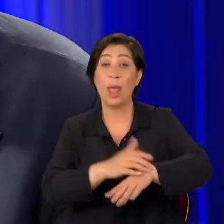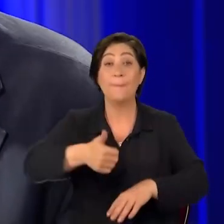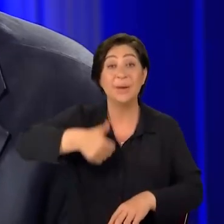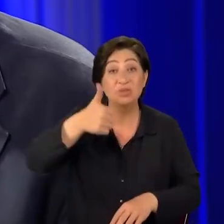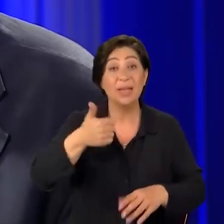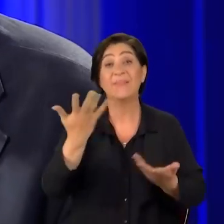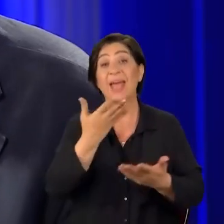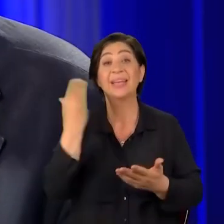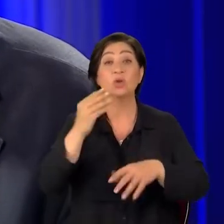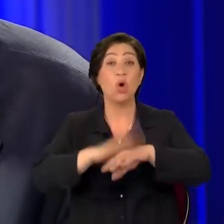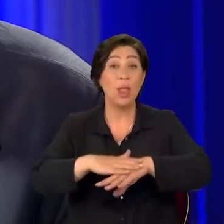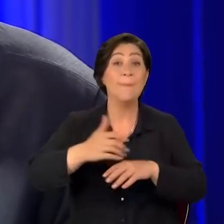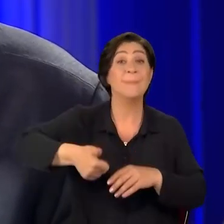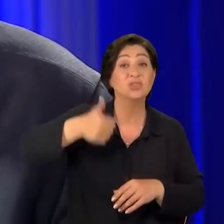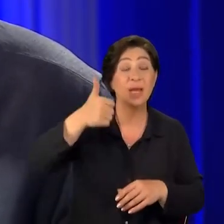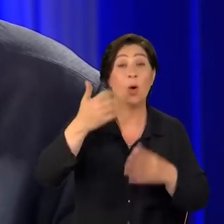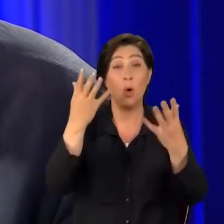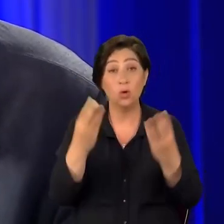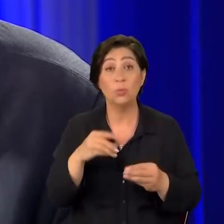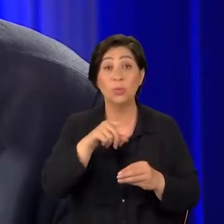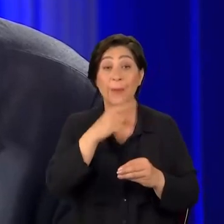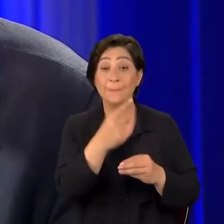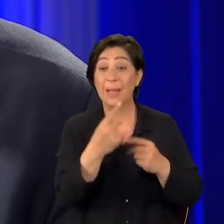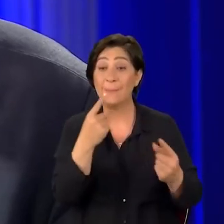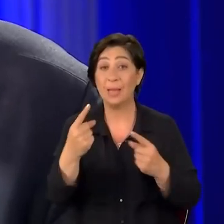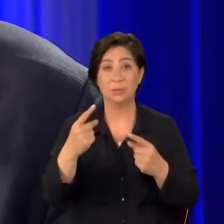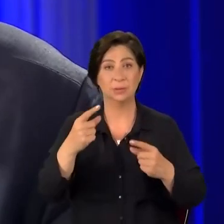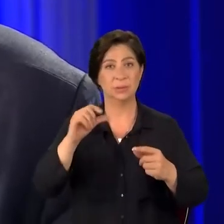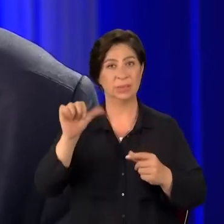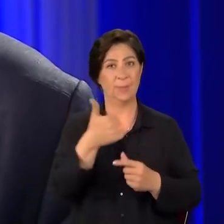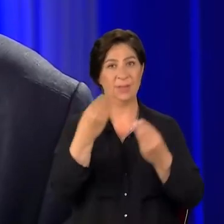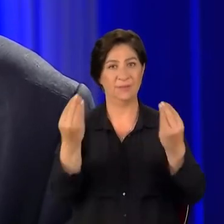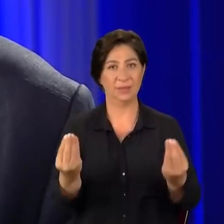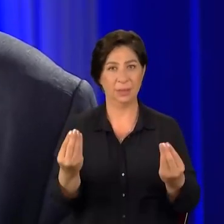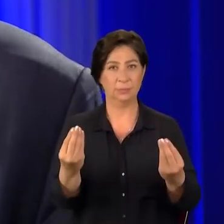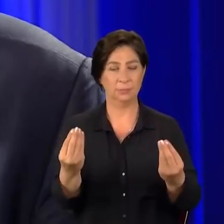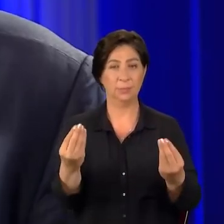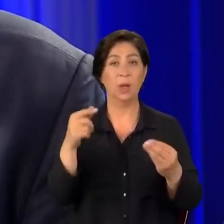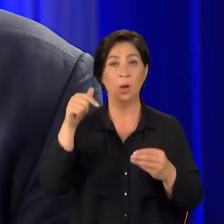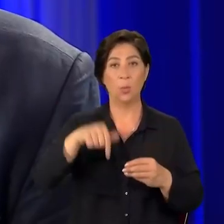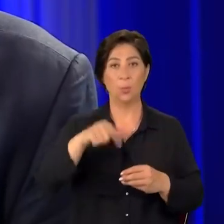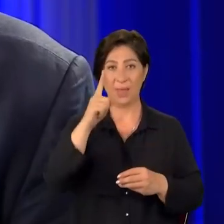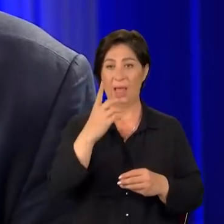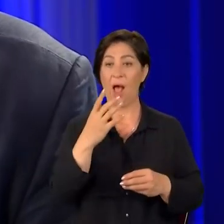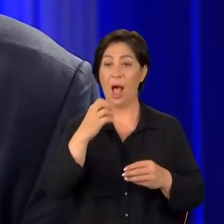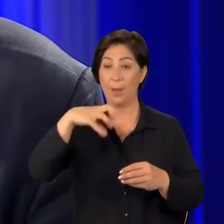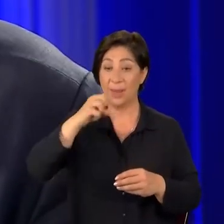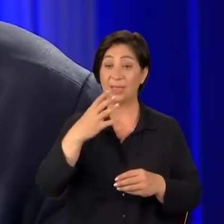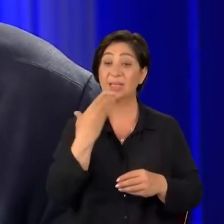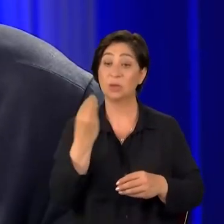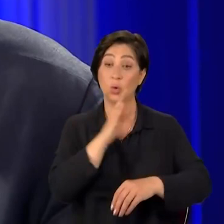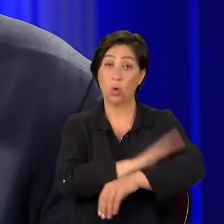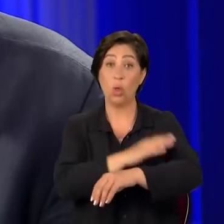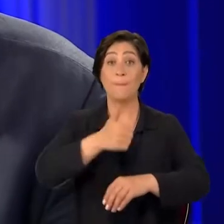Başkanlığı veya işte Gençlik Kolları Başkanlığı olduğunda bunların hepsine de birer statü verdiler. Bugün AK Parti'de bir gençlik